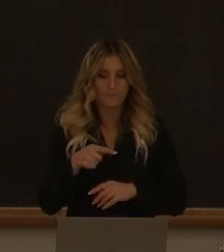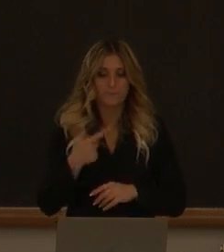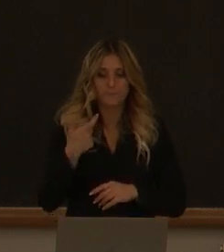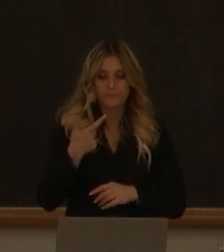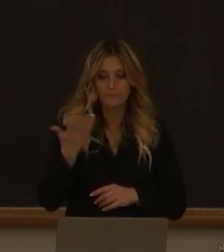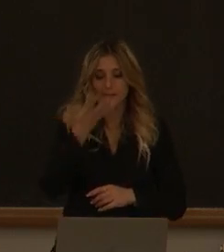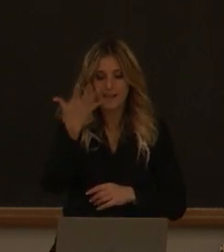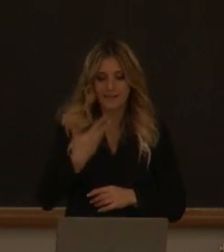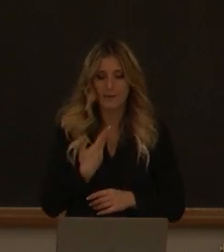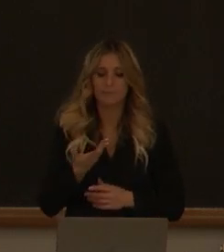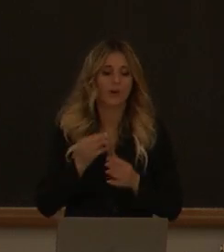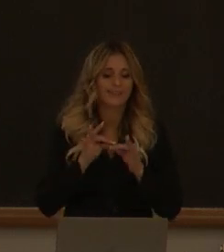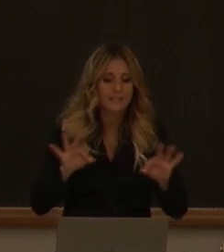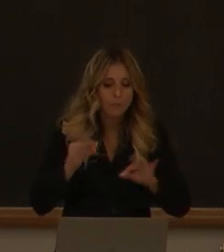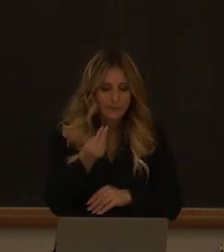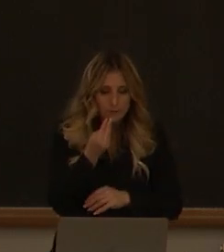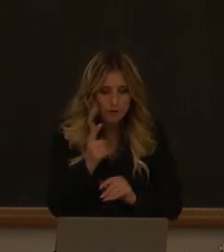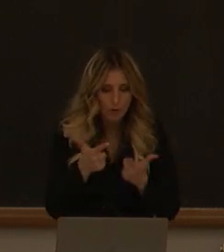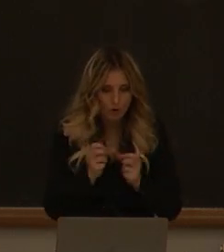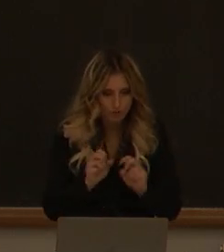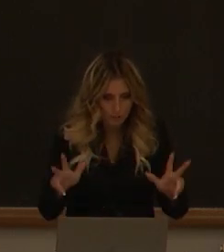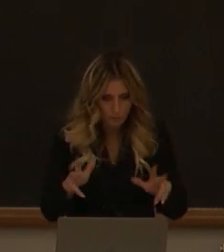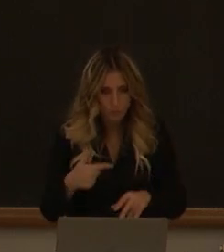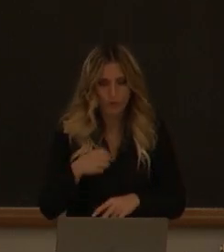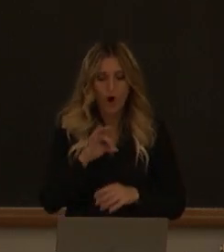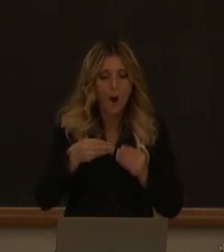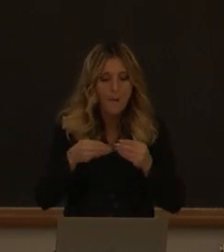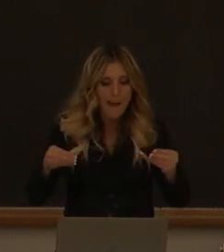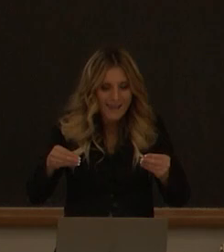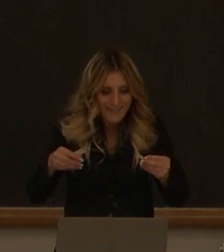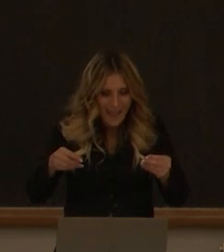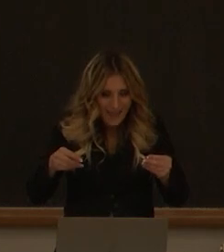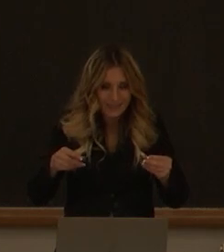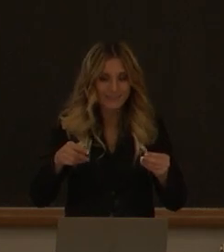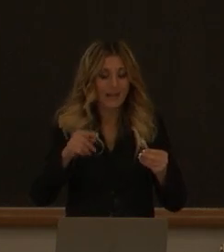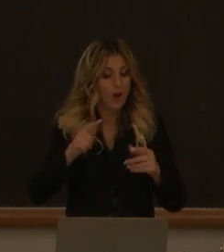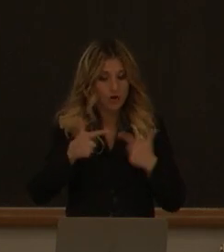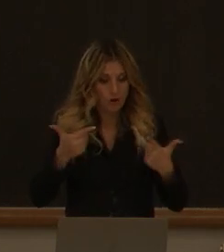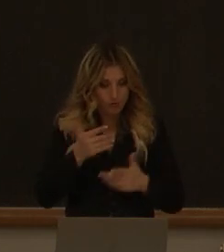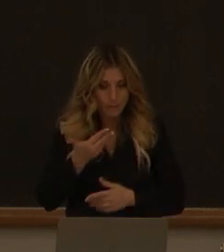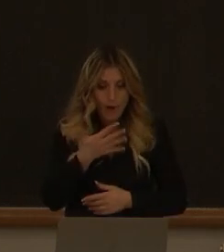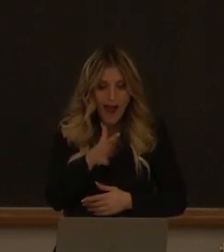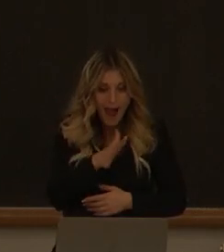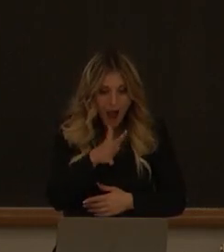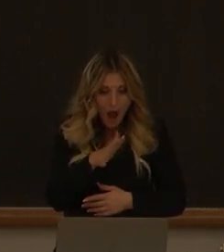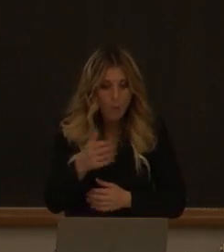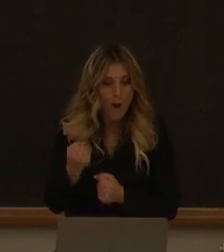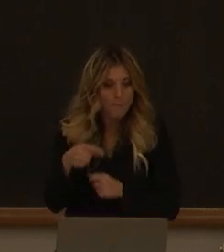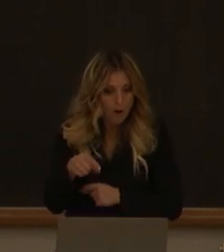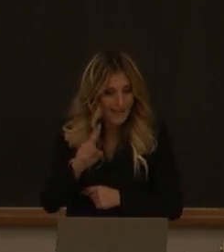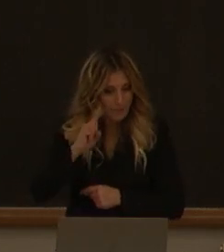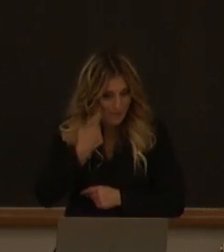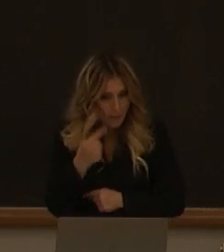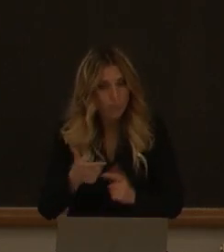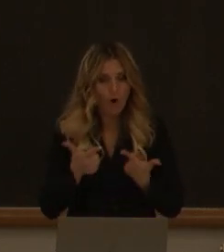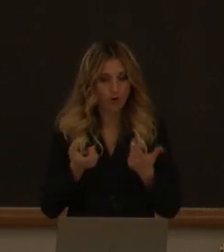fatto di non avere più disponibilità di cibo, di non avere disponibilità di materie prime, di non avere disponibilità di acqua potabile e così via. Quindi